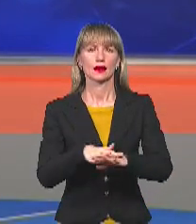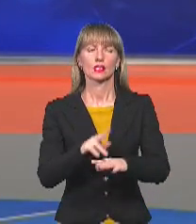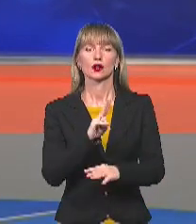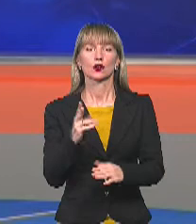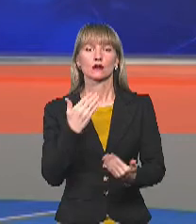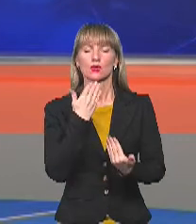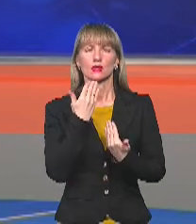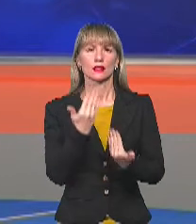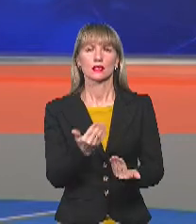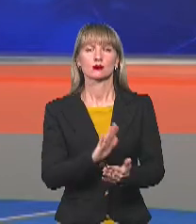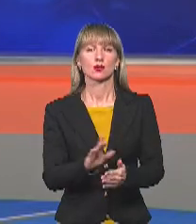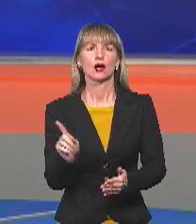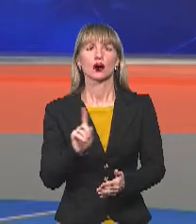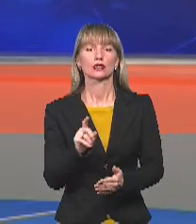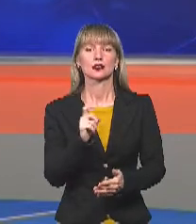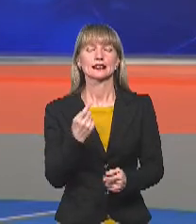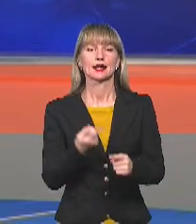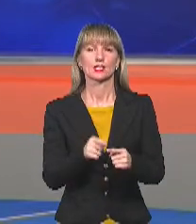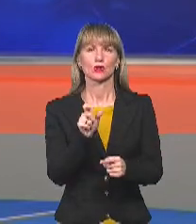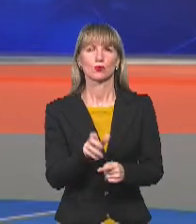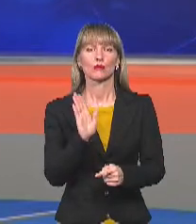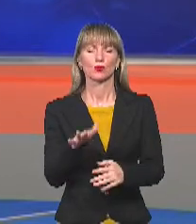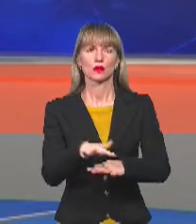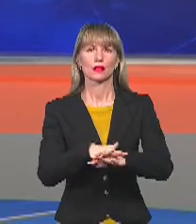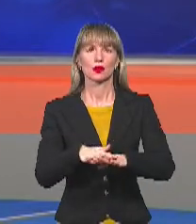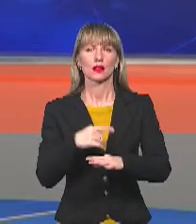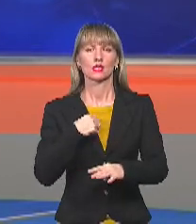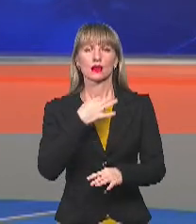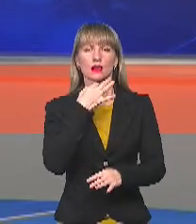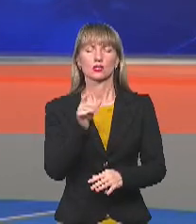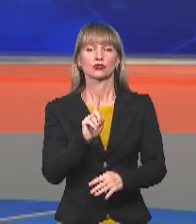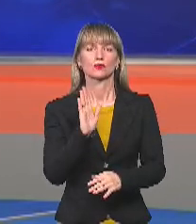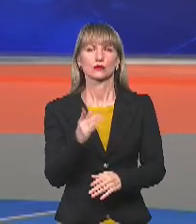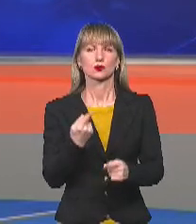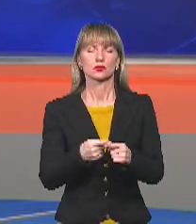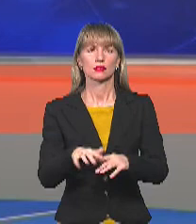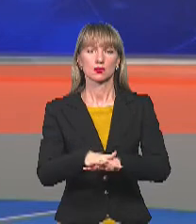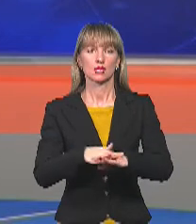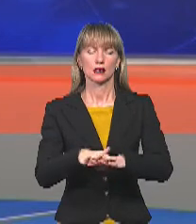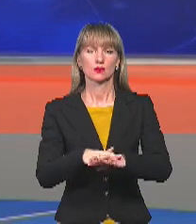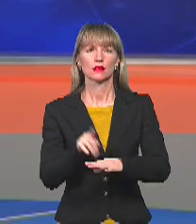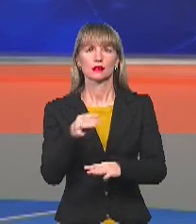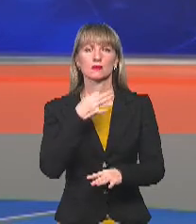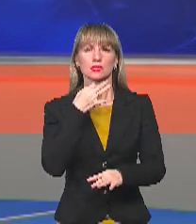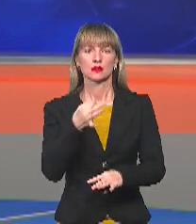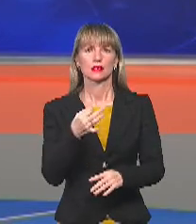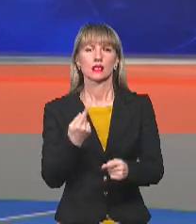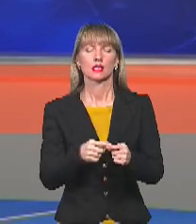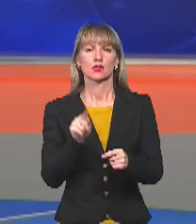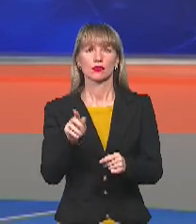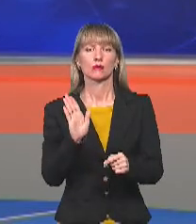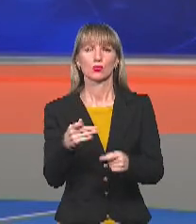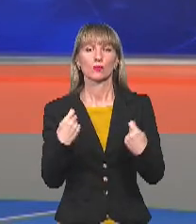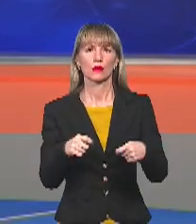не поцікавився, а що з цими людьми буде в ринку. А я вам кажу, що з цими людьми буде в ринку. Їм скажуть, оце ви